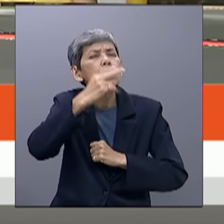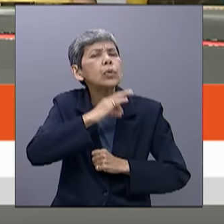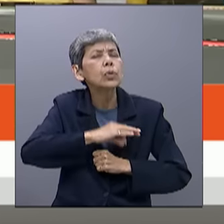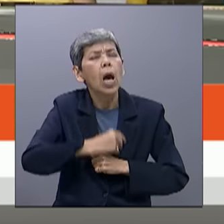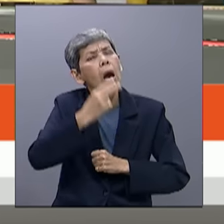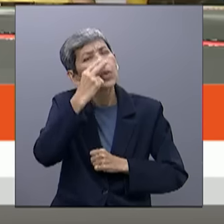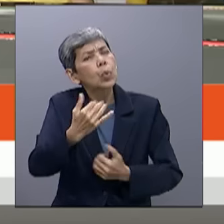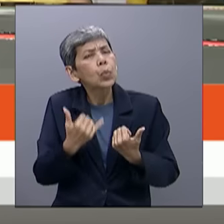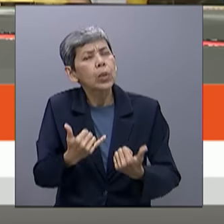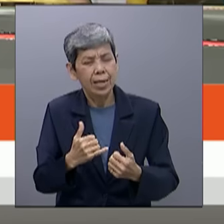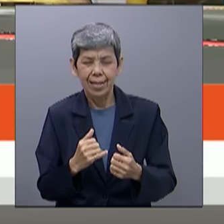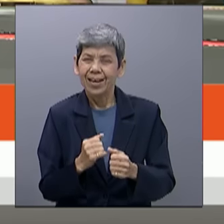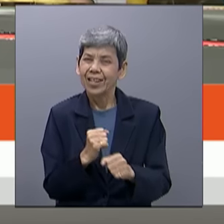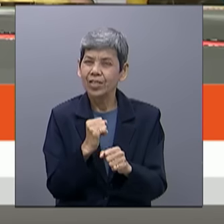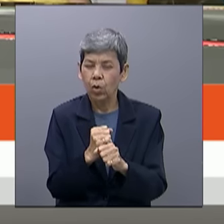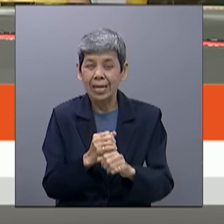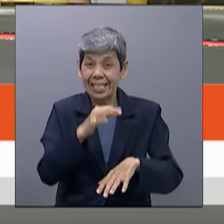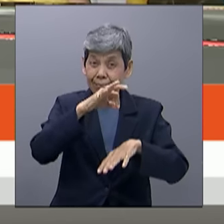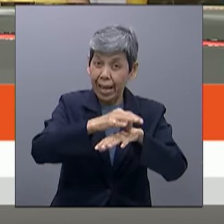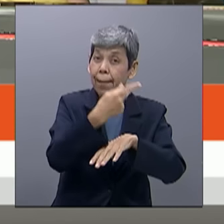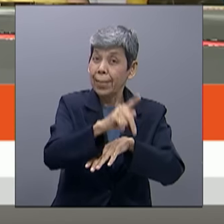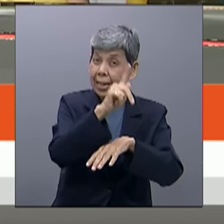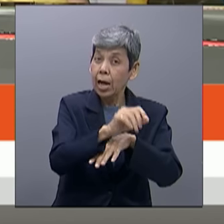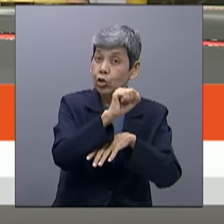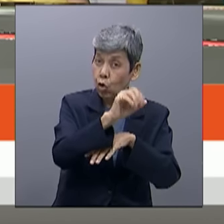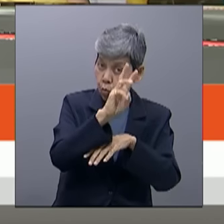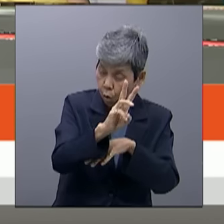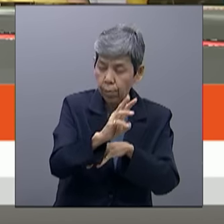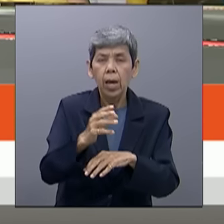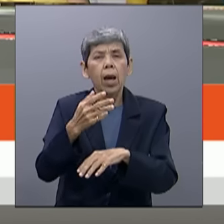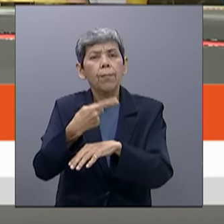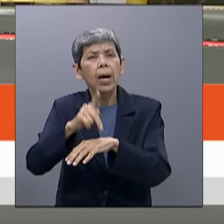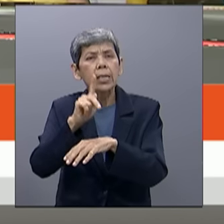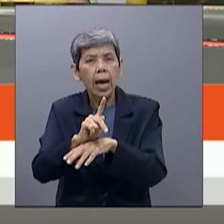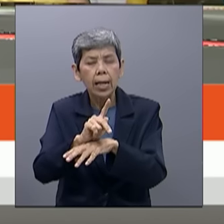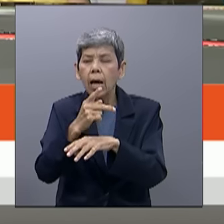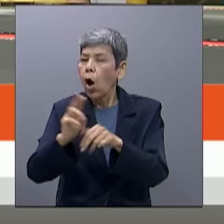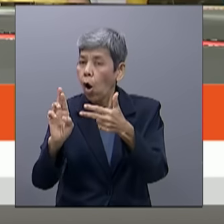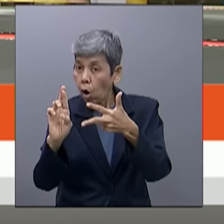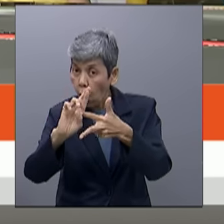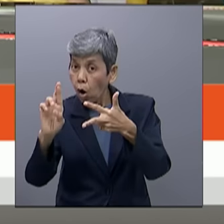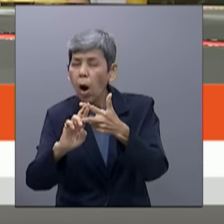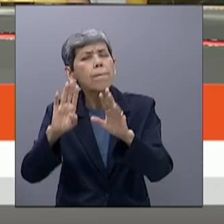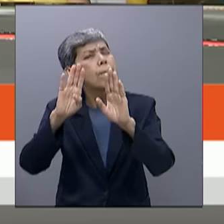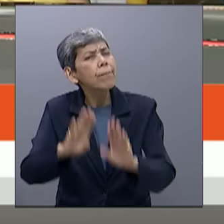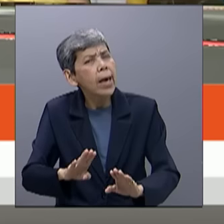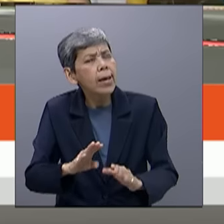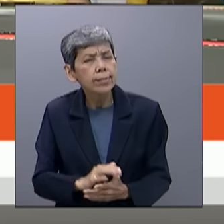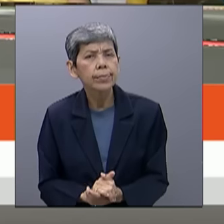ที่เกิดขึ้นในวันนี้ในการเลือกทั้งตำแหน่งประธานสภาตำแหน่งประธานวุฒิสภาแล้วก็รองประธานวุฒิสภามันน่าจะออกมาเป็นอย่างไรอะ